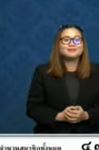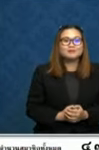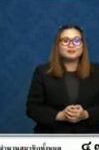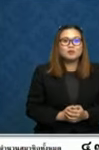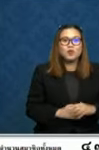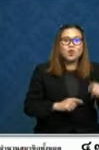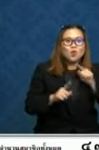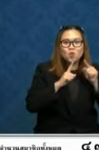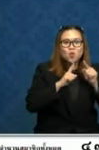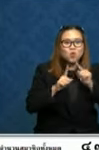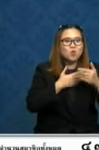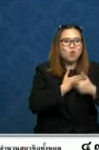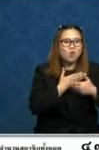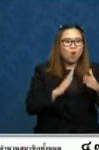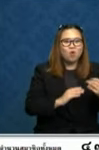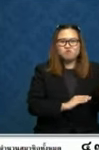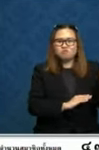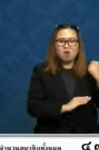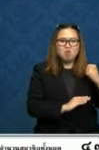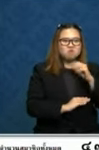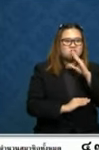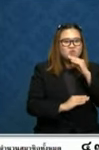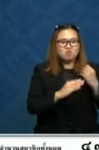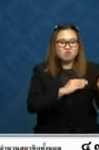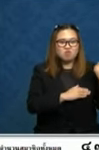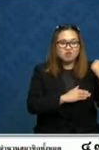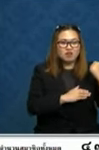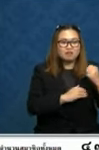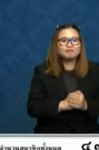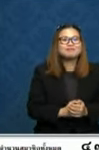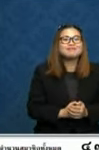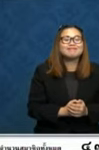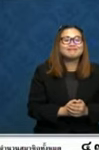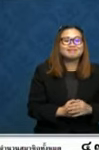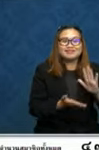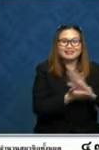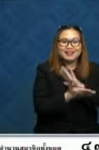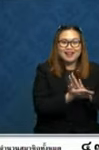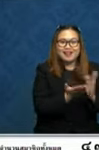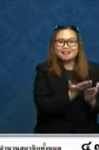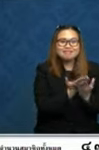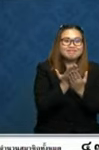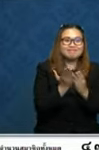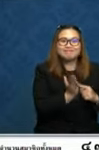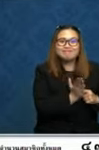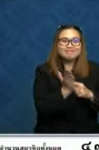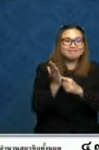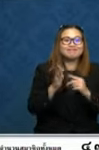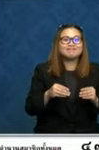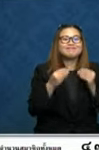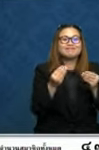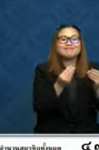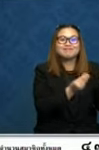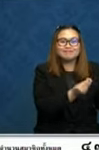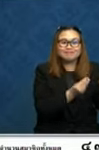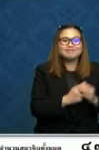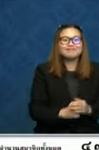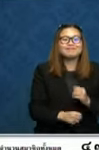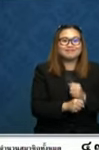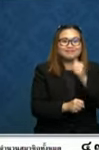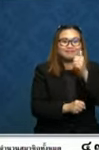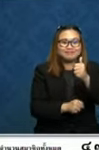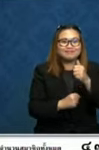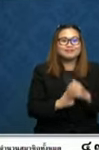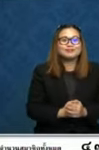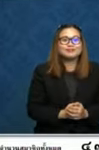งขังหนักแน่นนะคะจะส่งเอกสารกลับมาให้ครับนะคะรับปากท่านเป็นเรียกว่าผบ.ทบ.